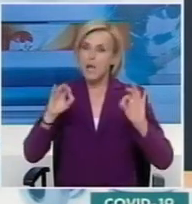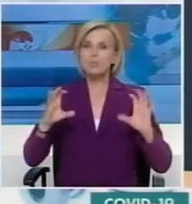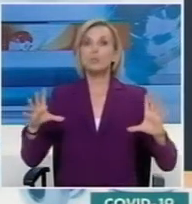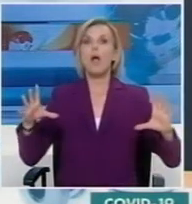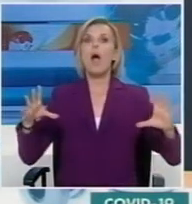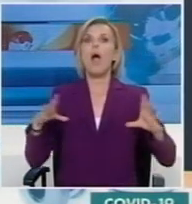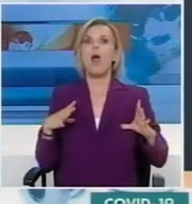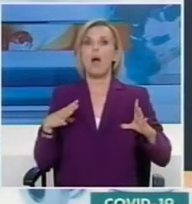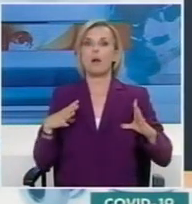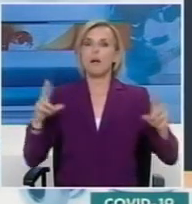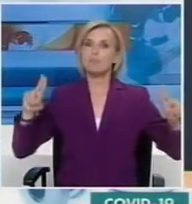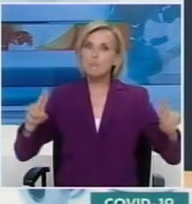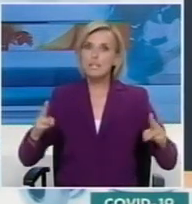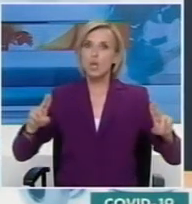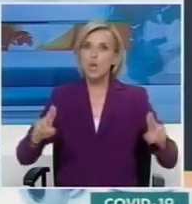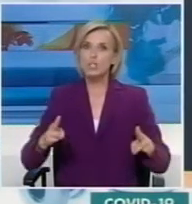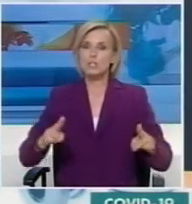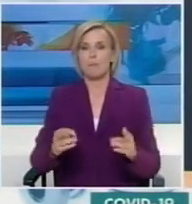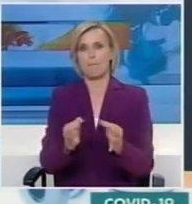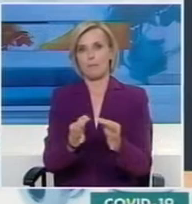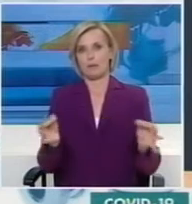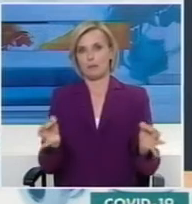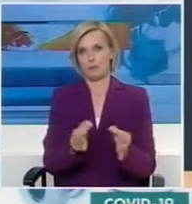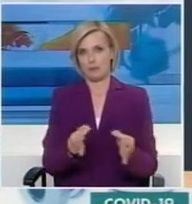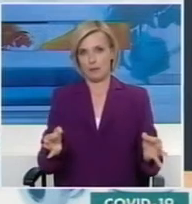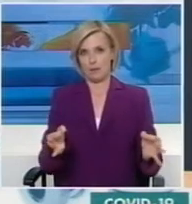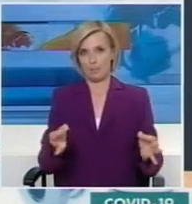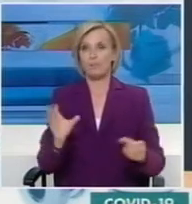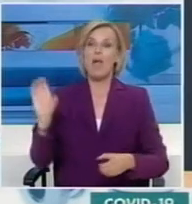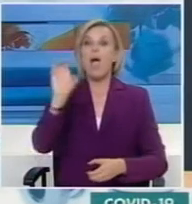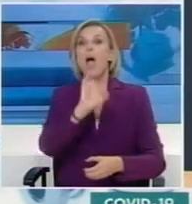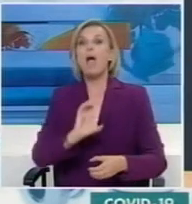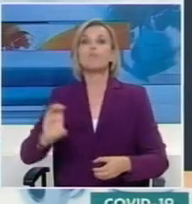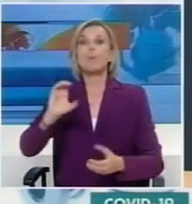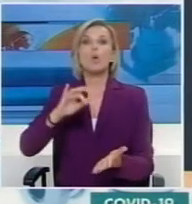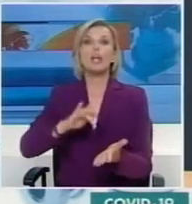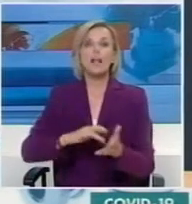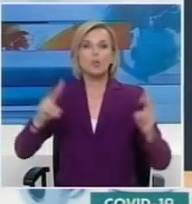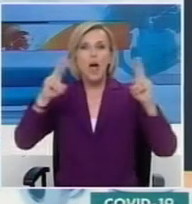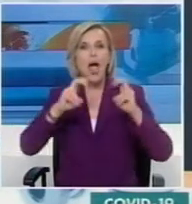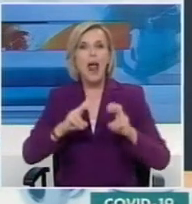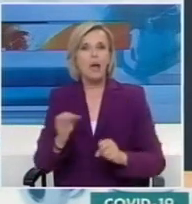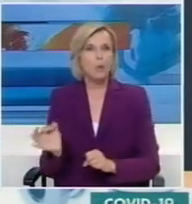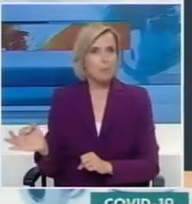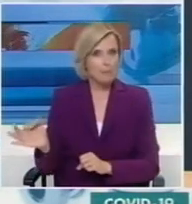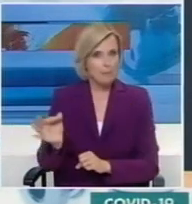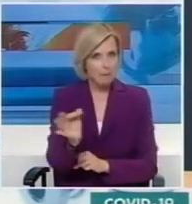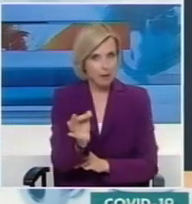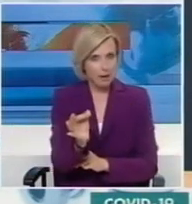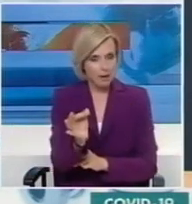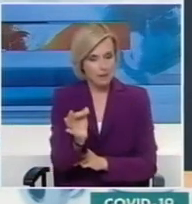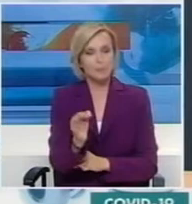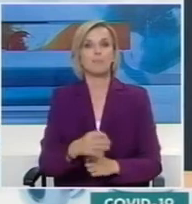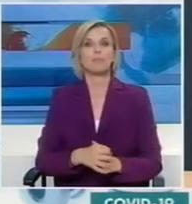του απαγορευτικού. Σύμφωνα με ανακοινώσεις από το Ευρωπαϊκό Κέντρο Ελέγχου Νόσων, το πρώτο κύμα της